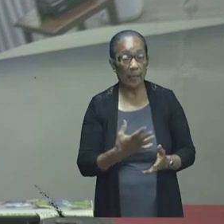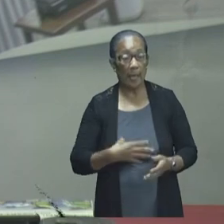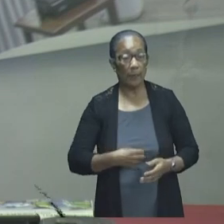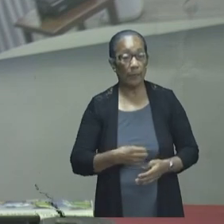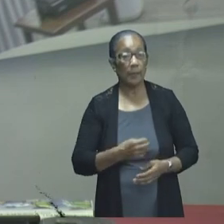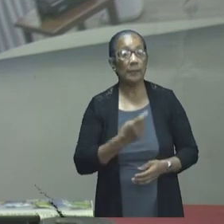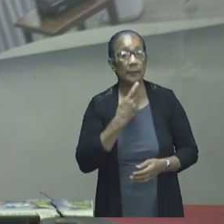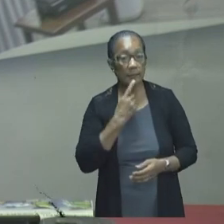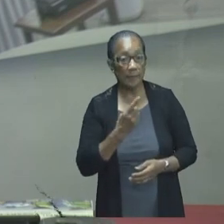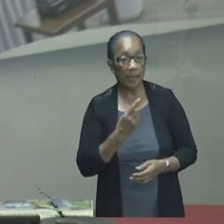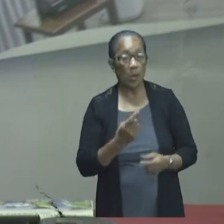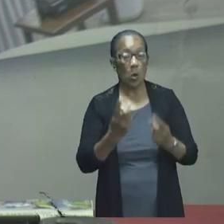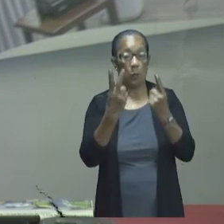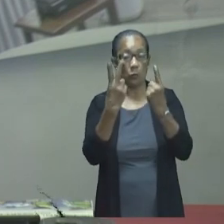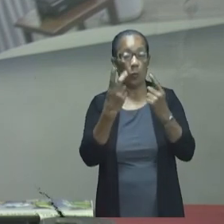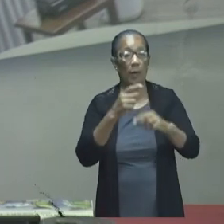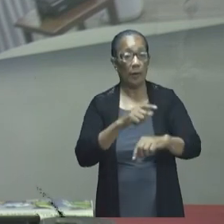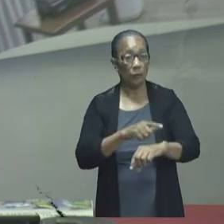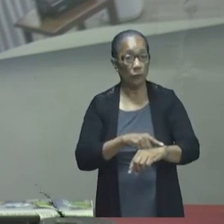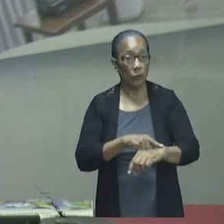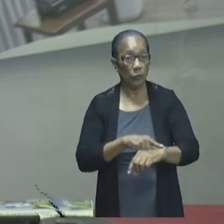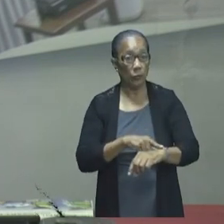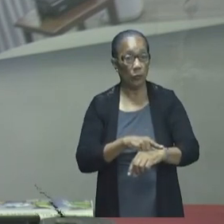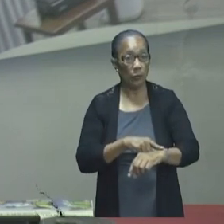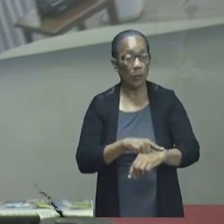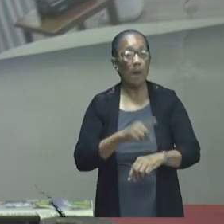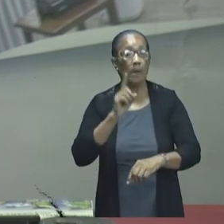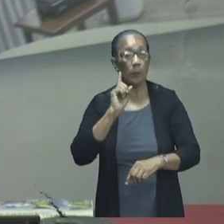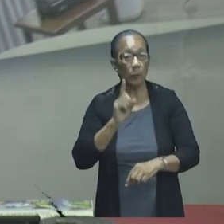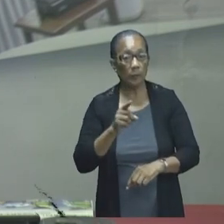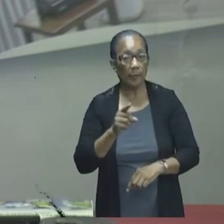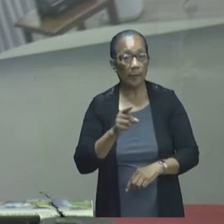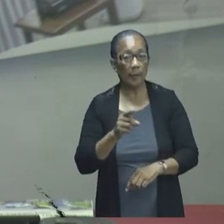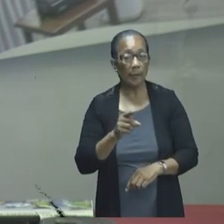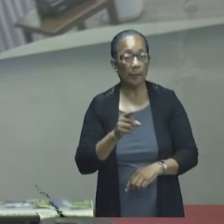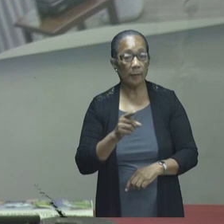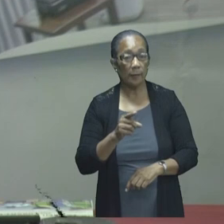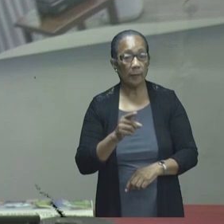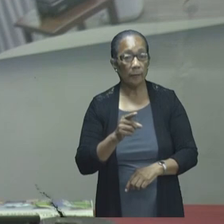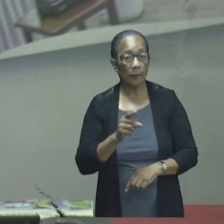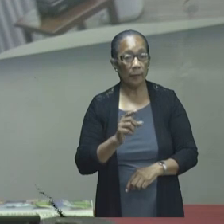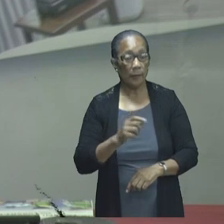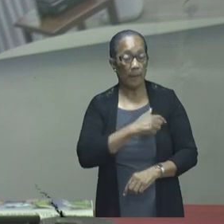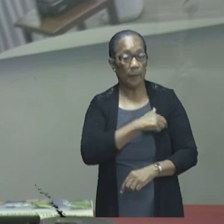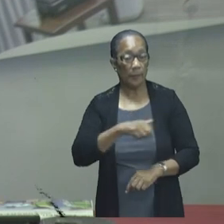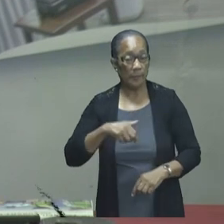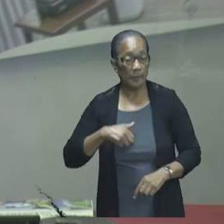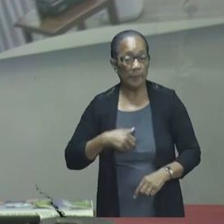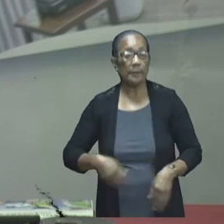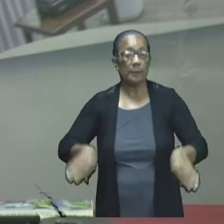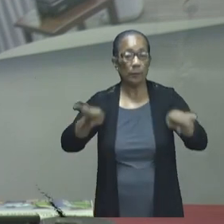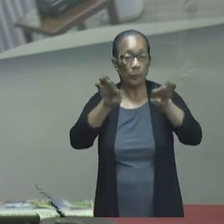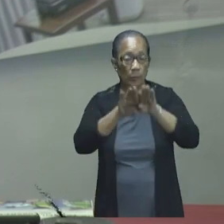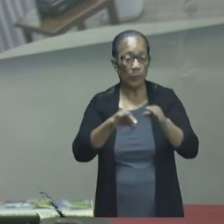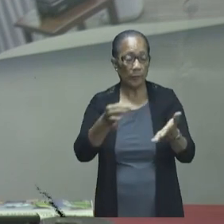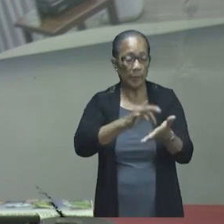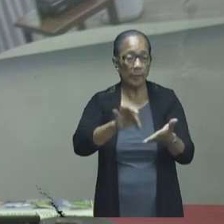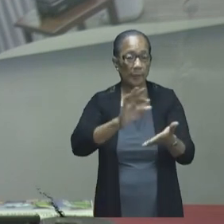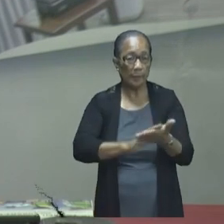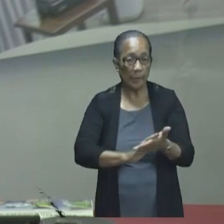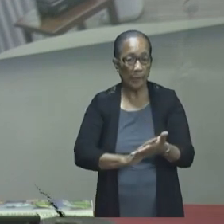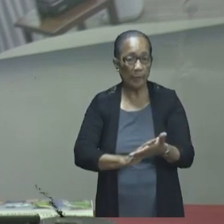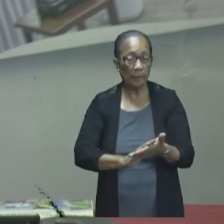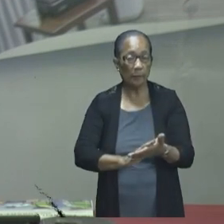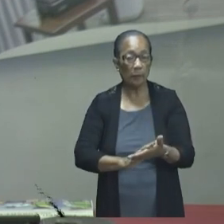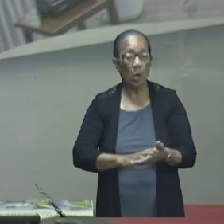aangeven op 12 uren wil ik mijn presenteer besluit tegen me dat en dat dat de rampgebied verklaard is met name die